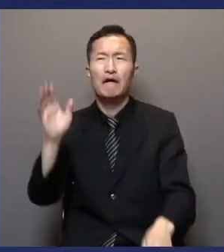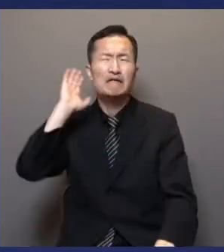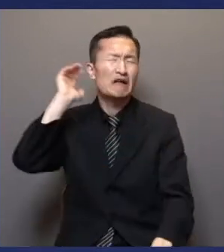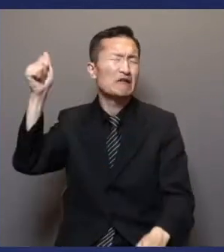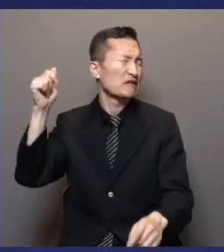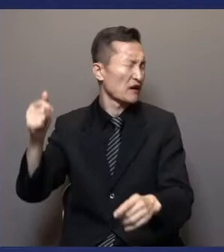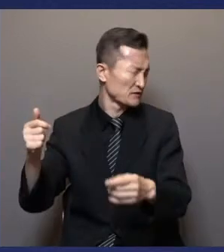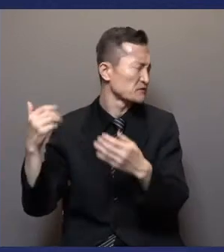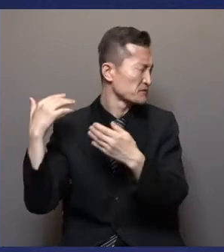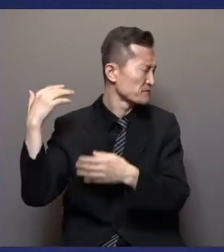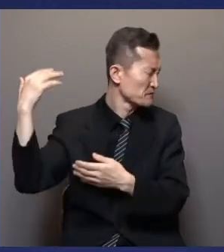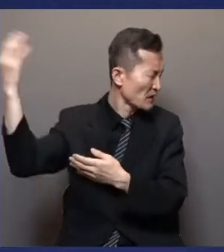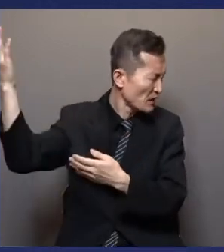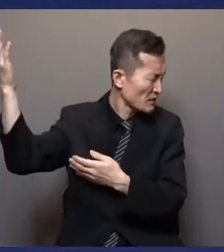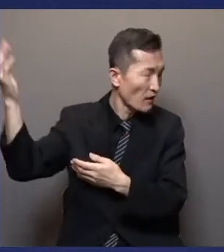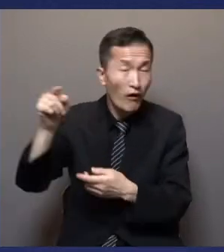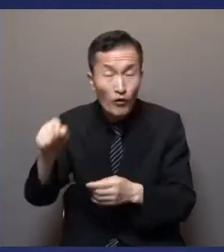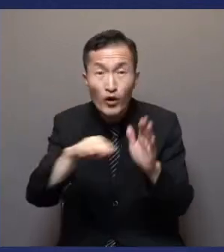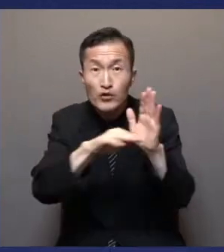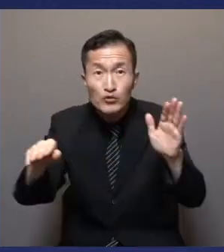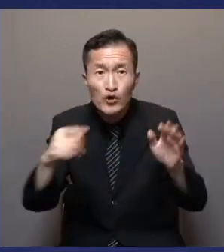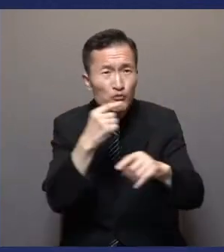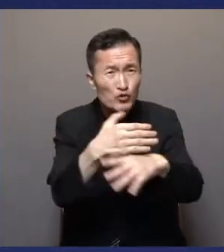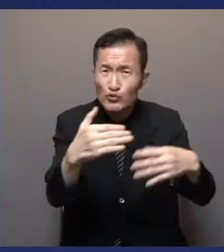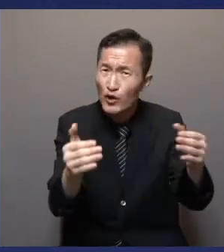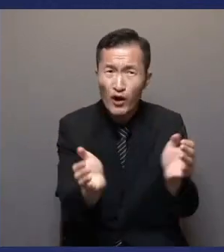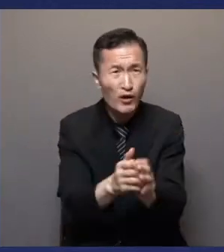기준은 민주당의 기준이 아닙니다.